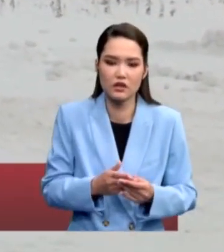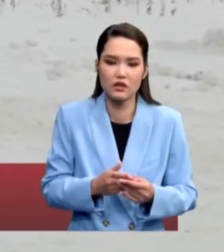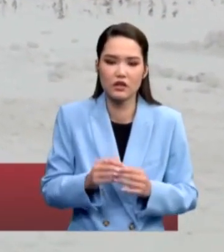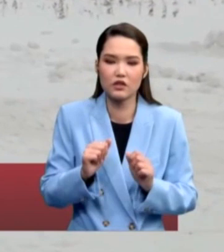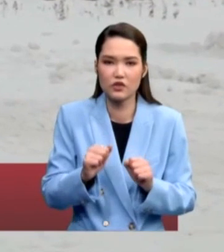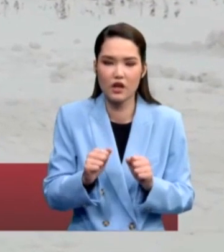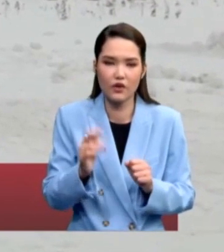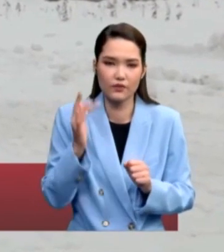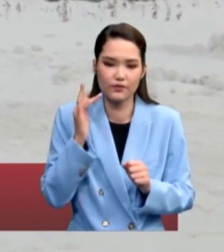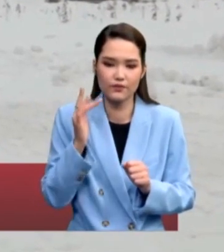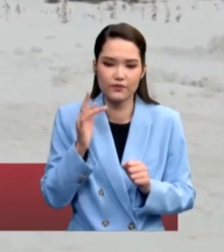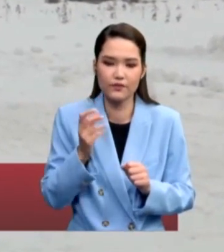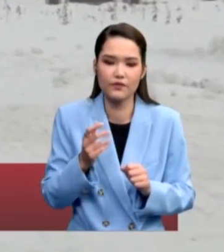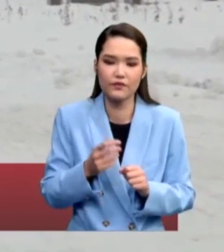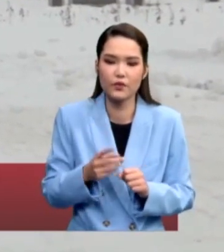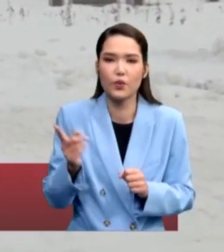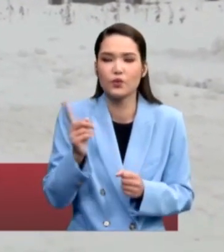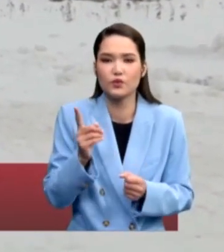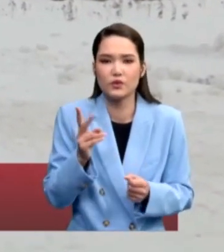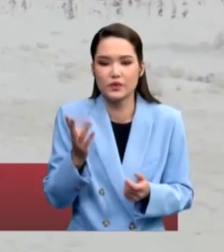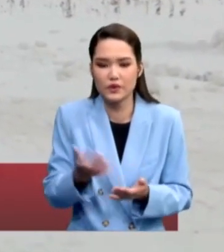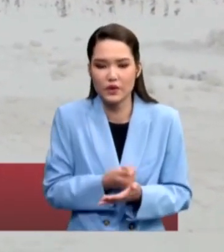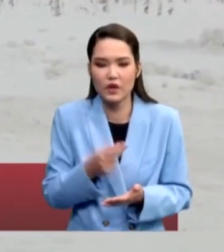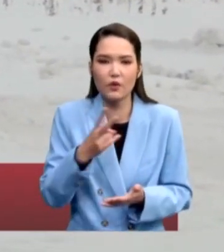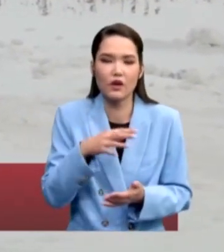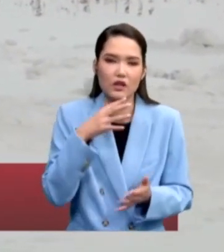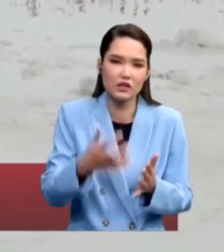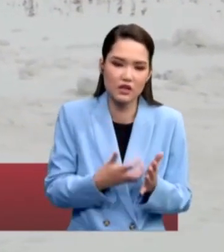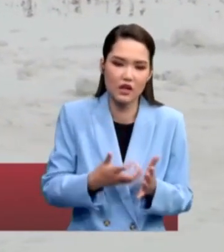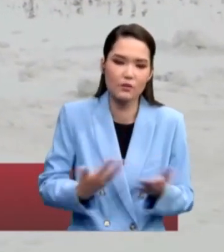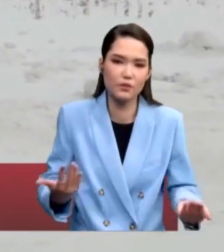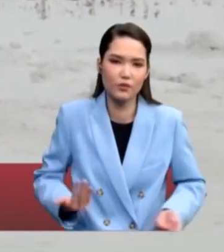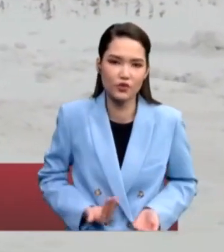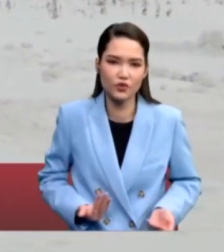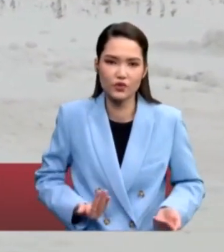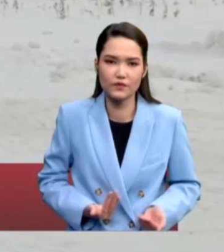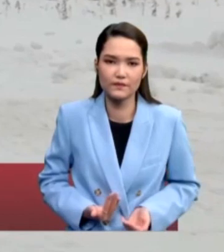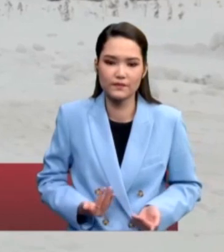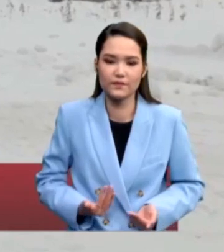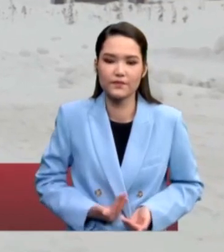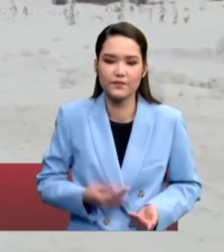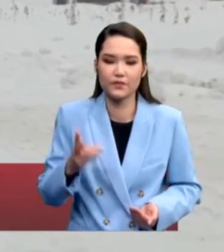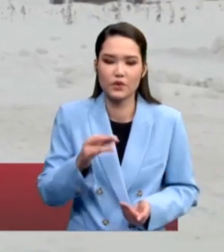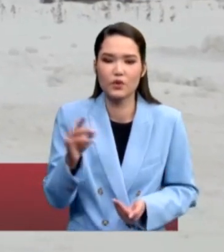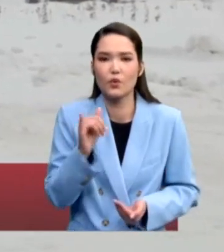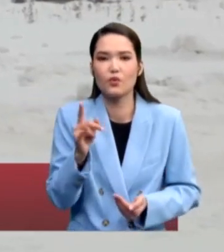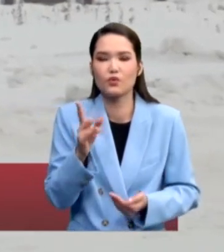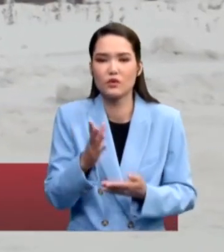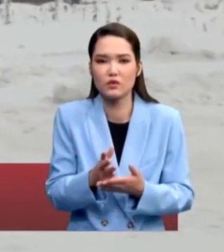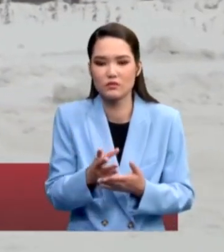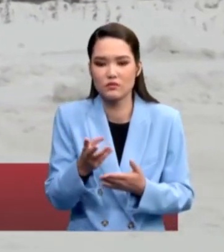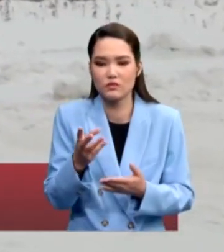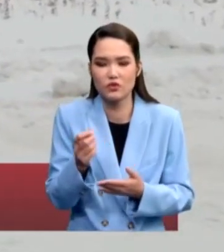Ощущаем. Короче, у кого одна пенсия, тому не хватает железа. Ну, а у кого что-то еще есть